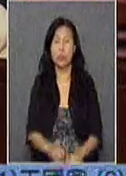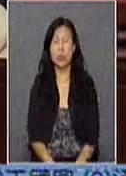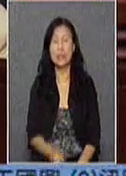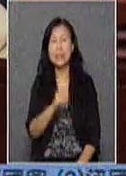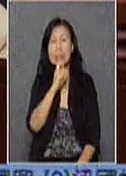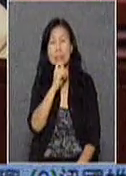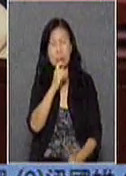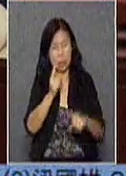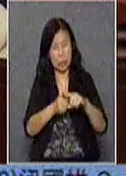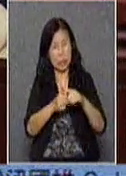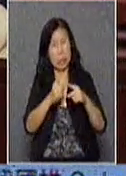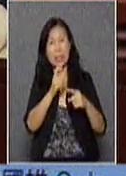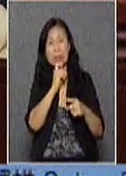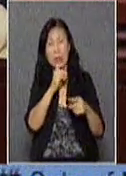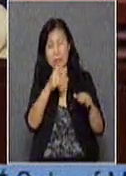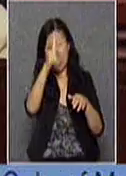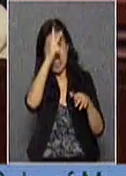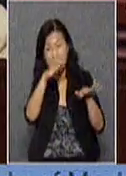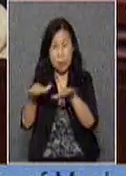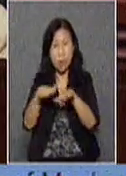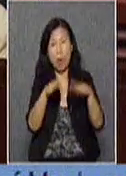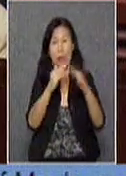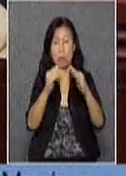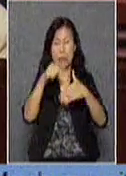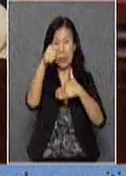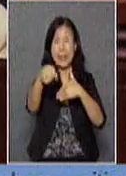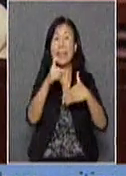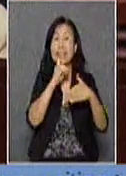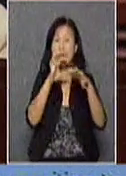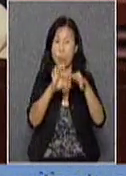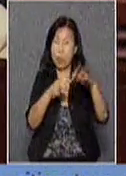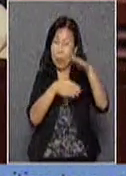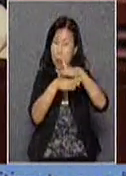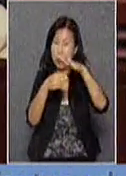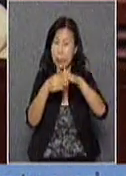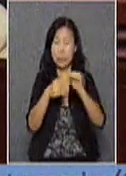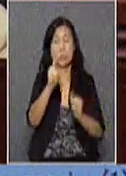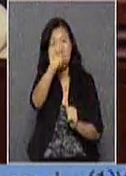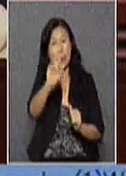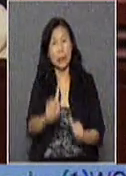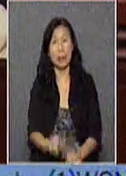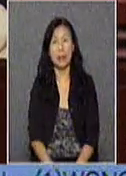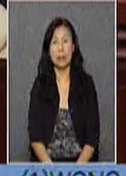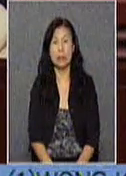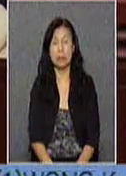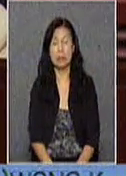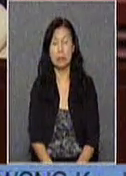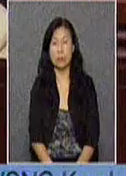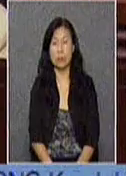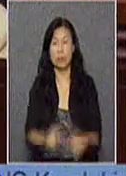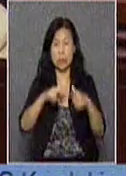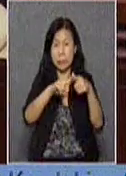實我們對海事處或者其他有關的部門，究竟他們在推